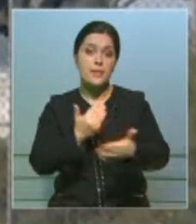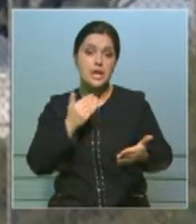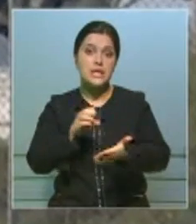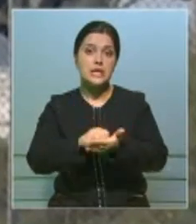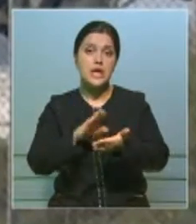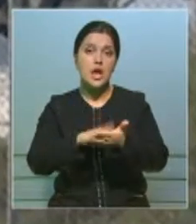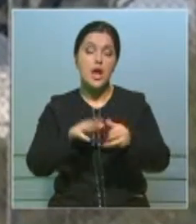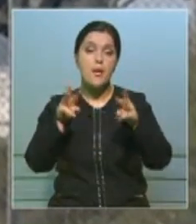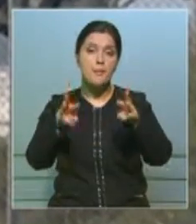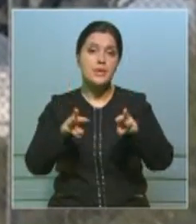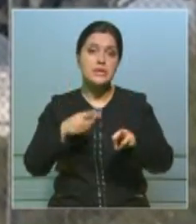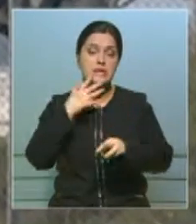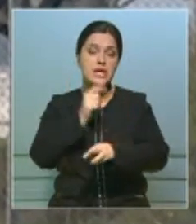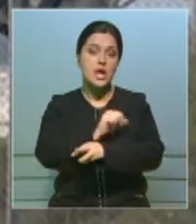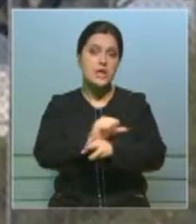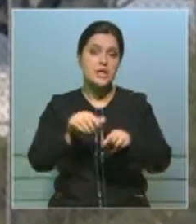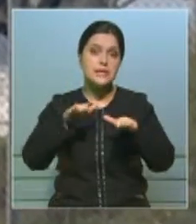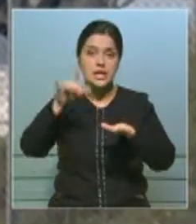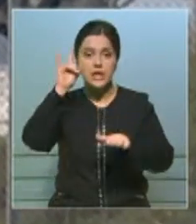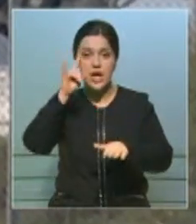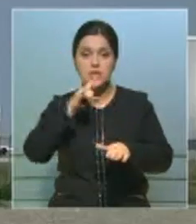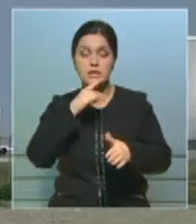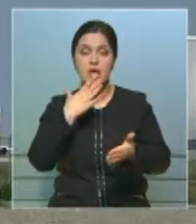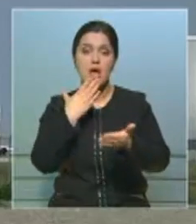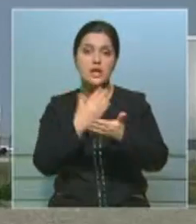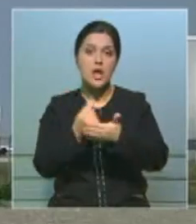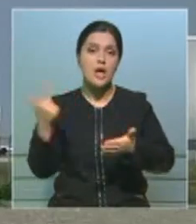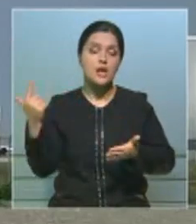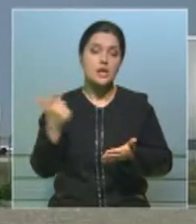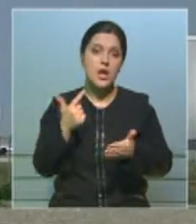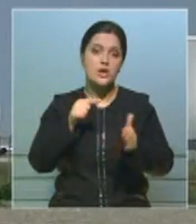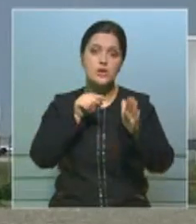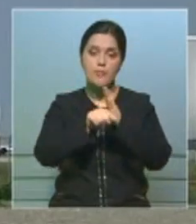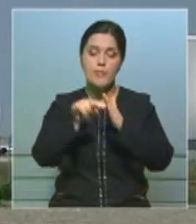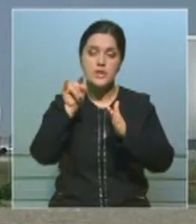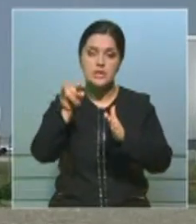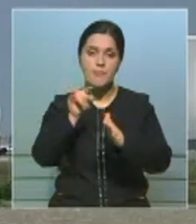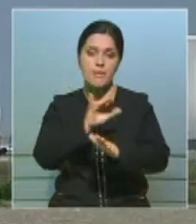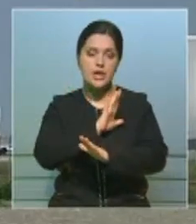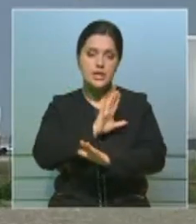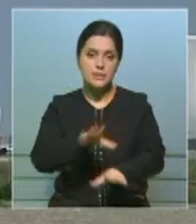предварительным данным Министерства иностранных дел Казахстана, наших граждан на борту самолета не было.